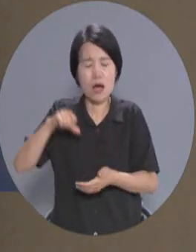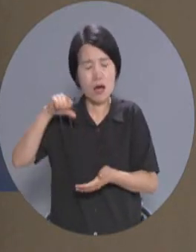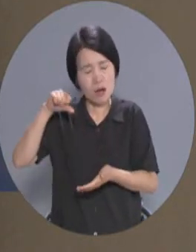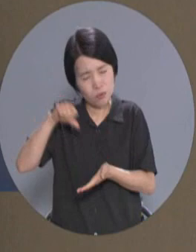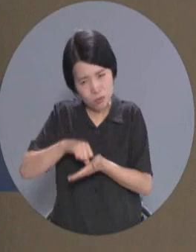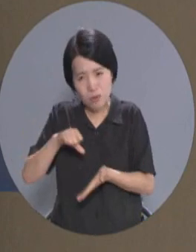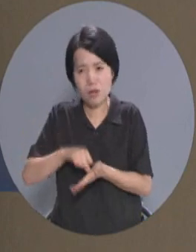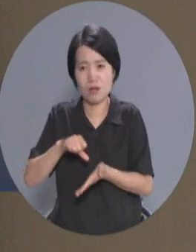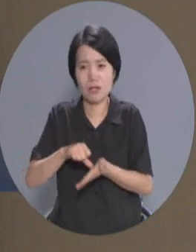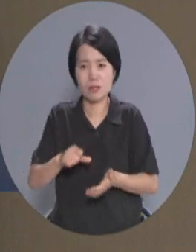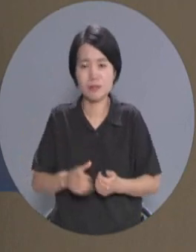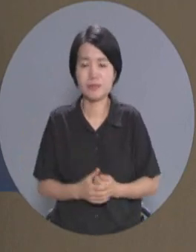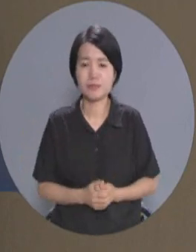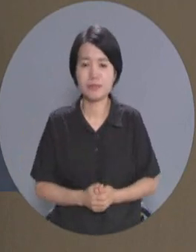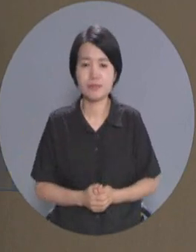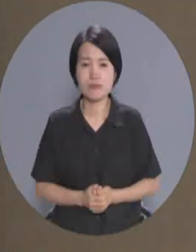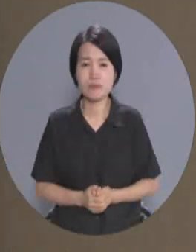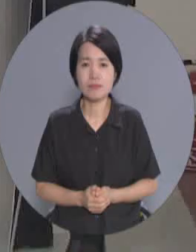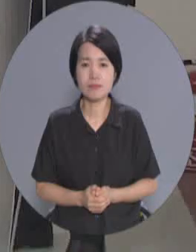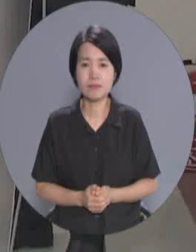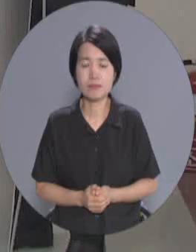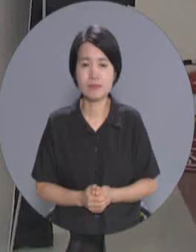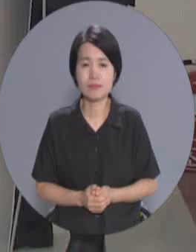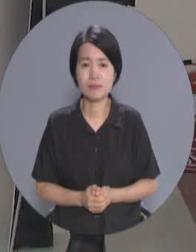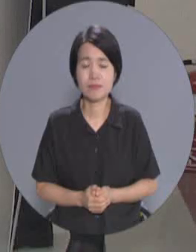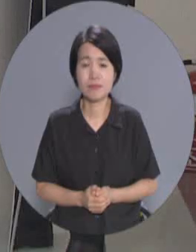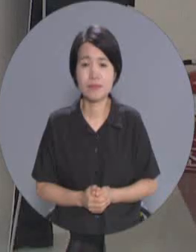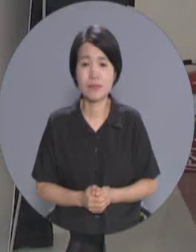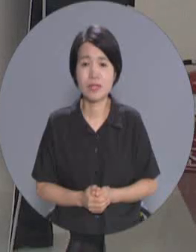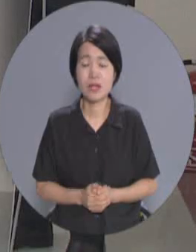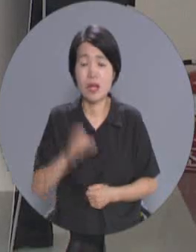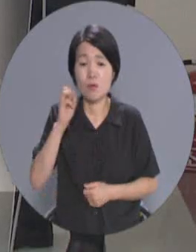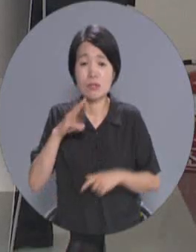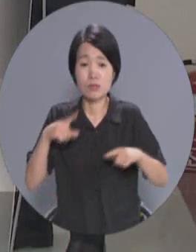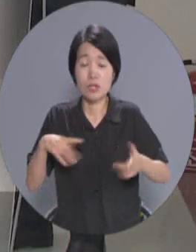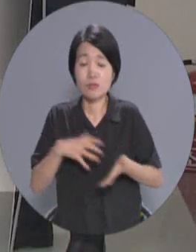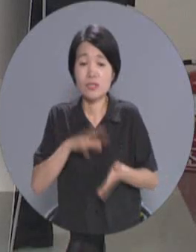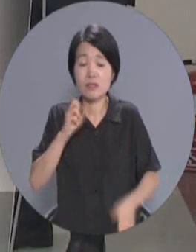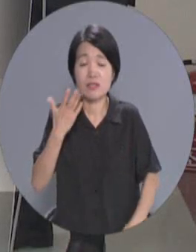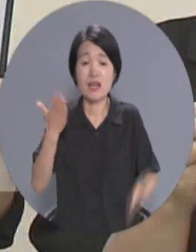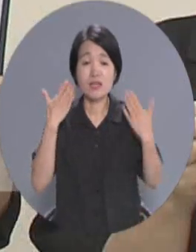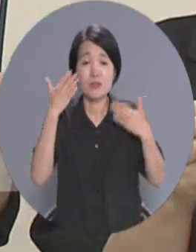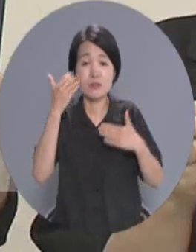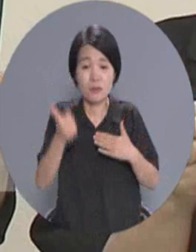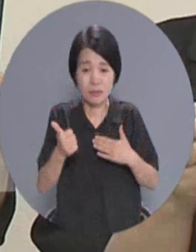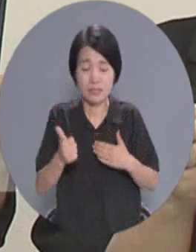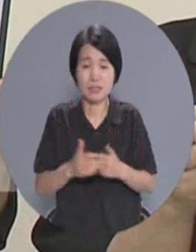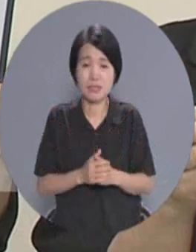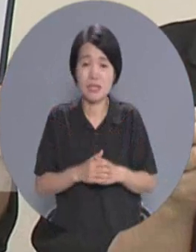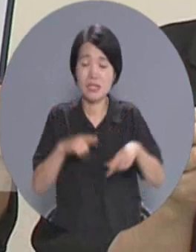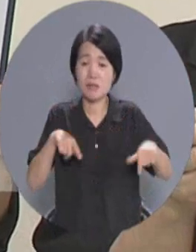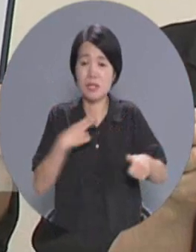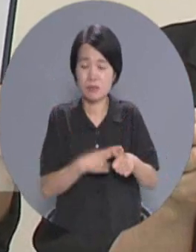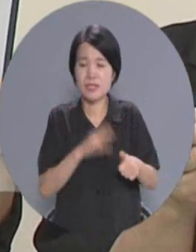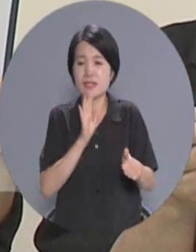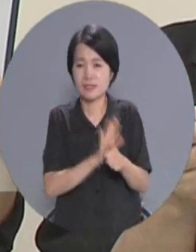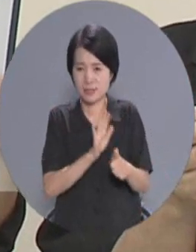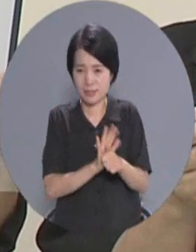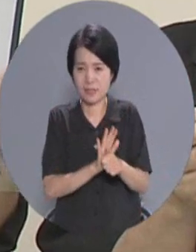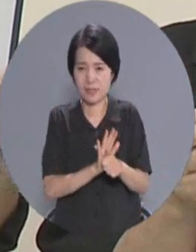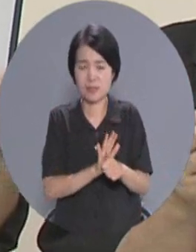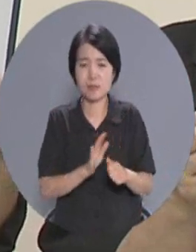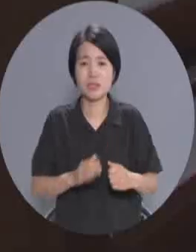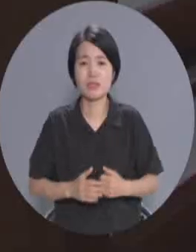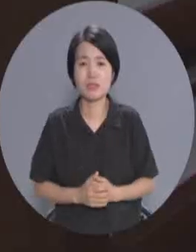수 없는 이런 상황에 처해 있다고 생각합니다. 이처럼 광주 지역 38개 학교 교장들이 평교사들을 지지하고